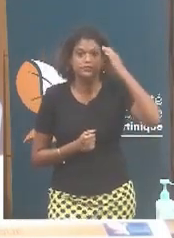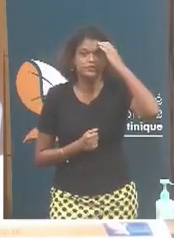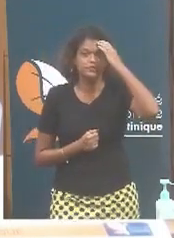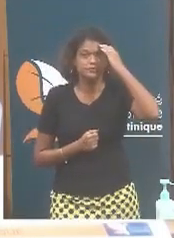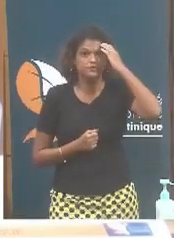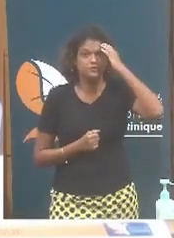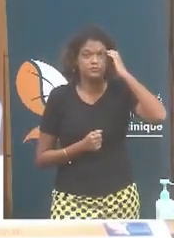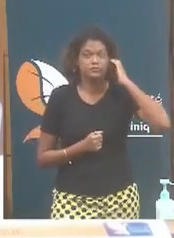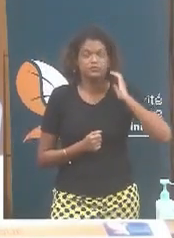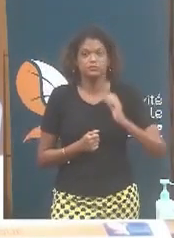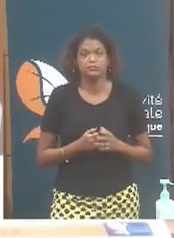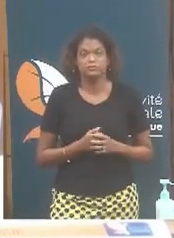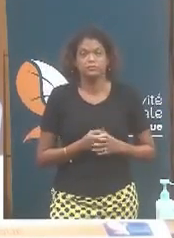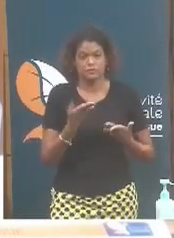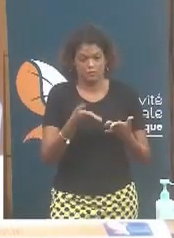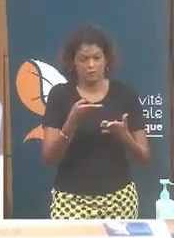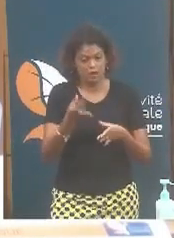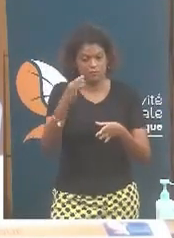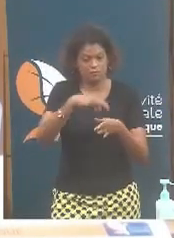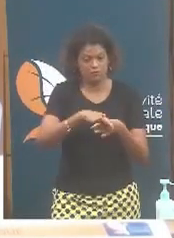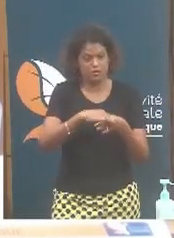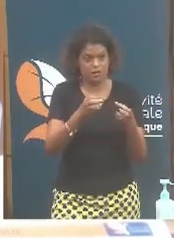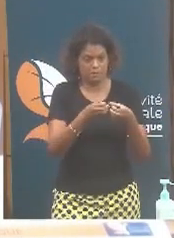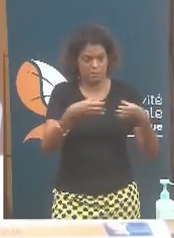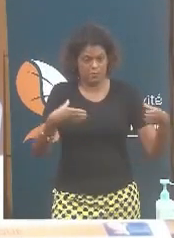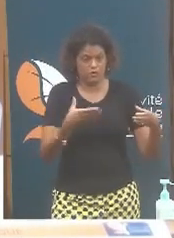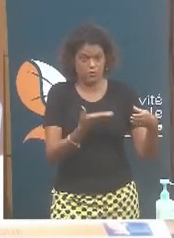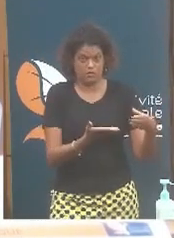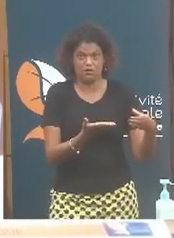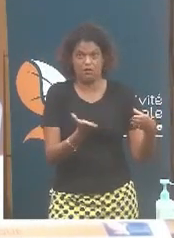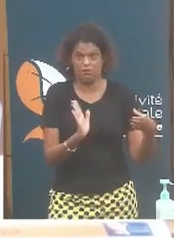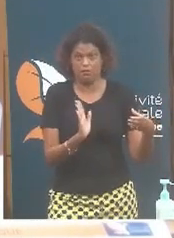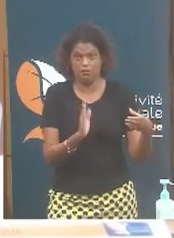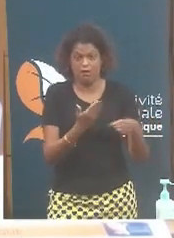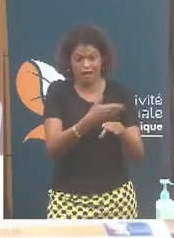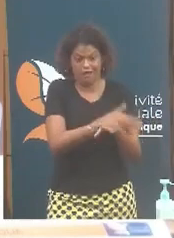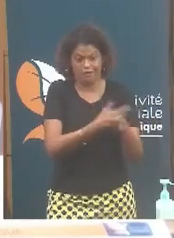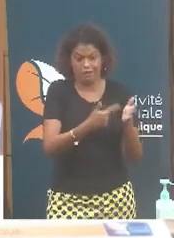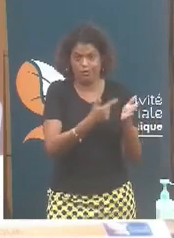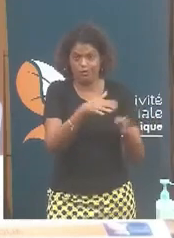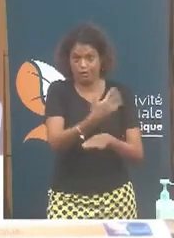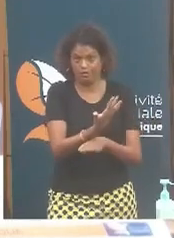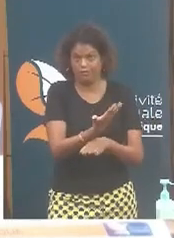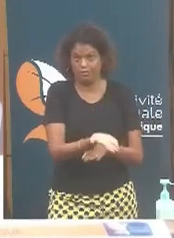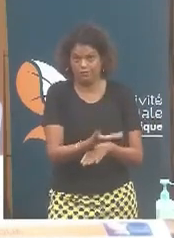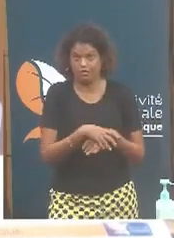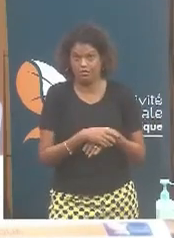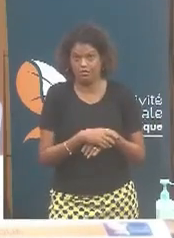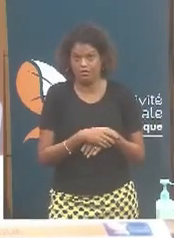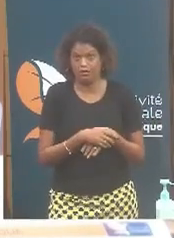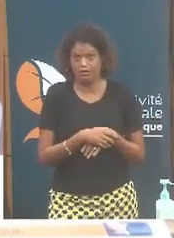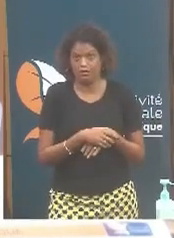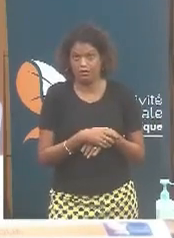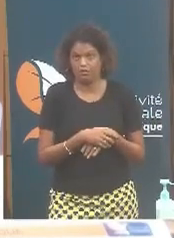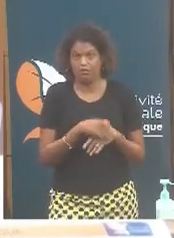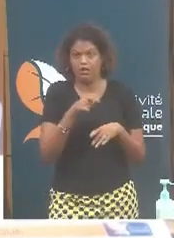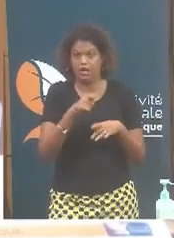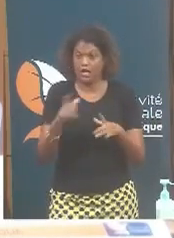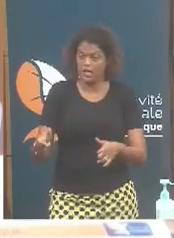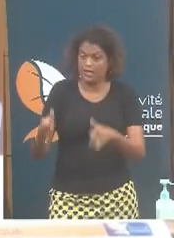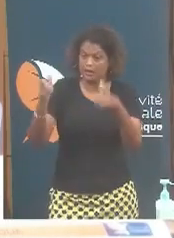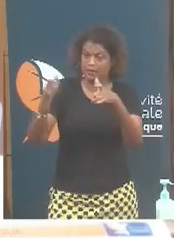Et ça avait été voté donc par la majorité de l'époque, d'avant 2015. Et on avait créé donc cet établissement